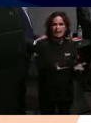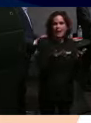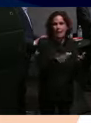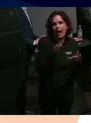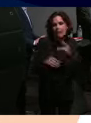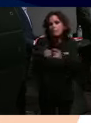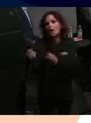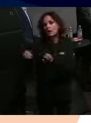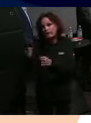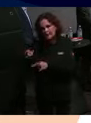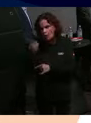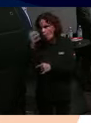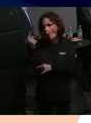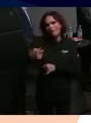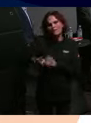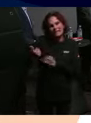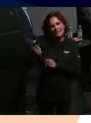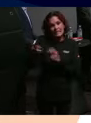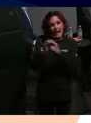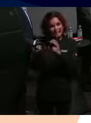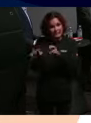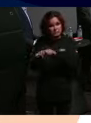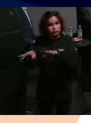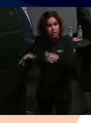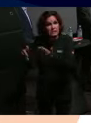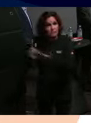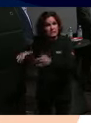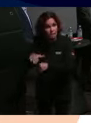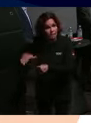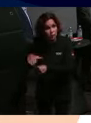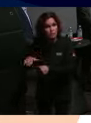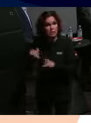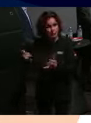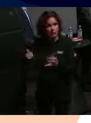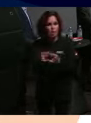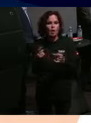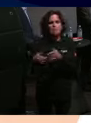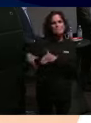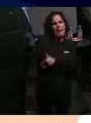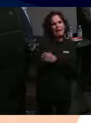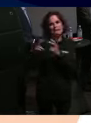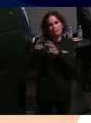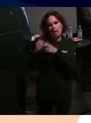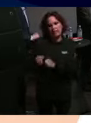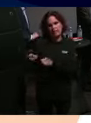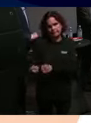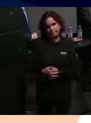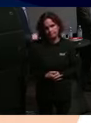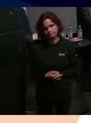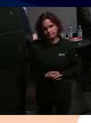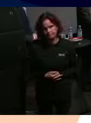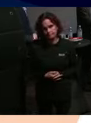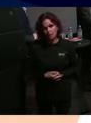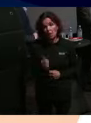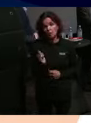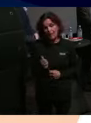er utrolig viktig for elektrifisering av et samfunn. Vi er verdens mest elektrifiserte samfunn, og skal bli enda mer av det. Og